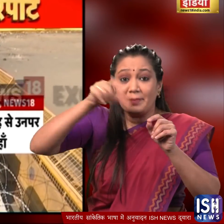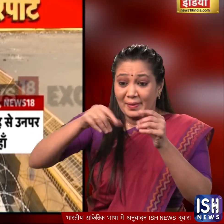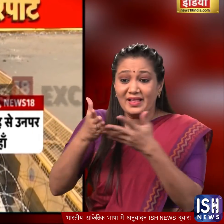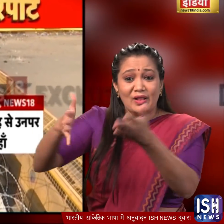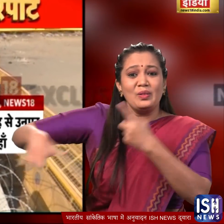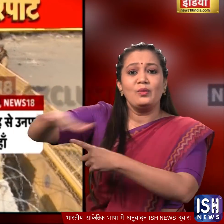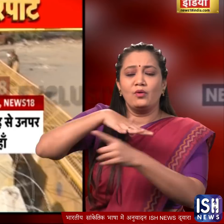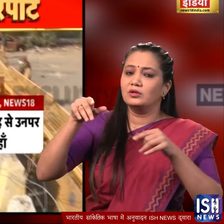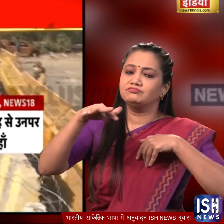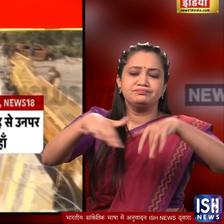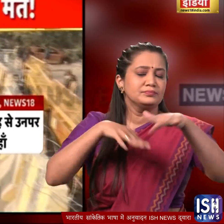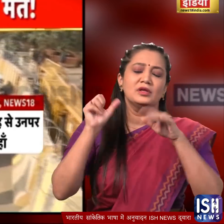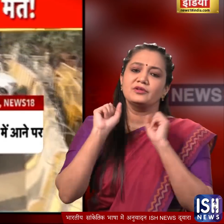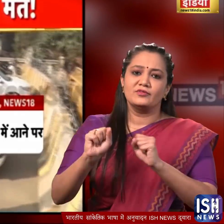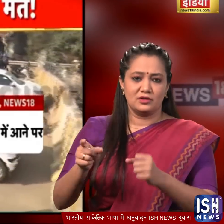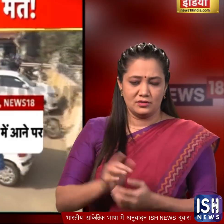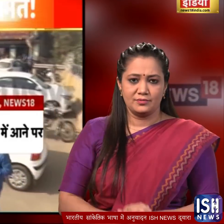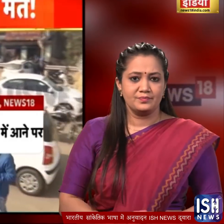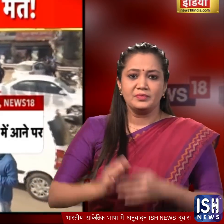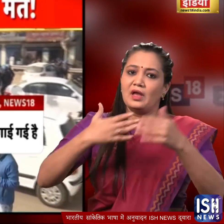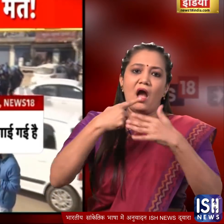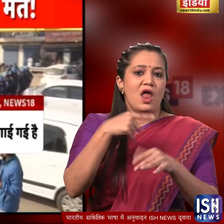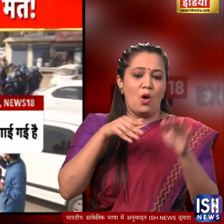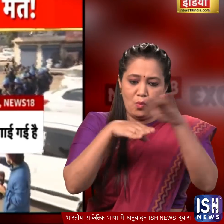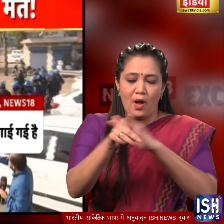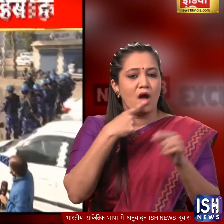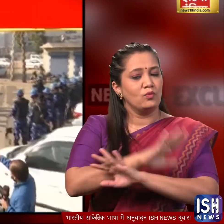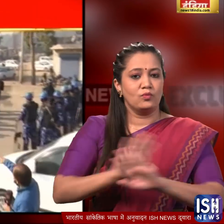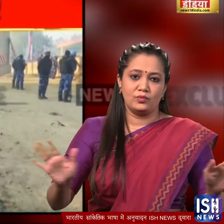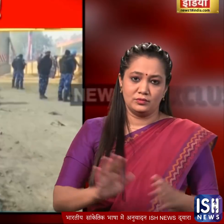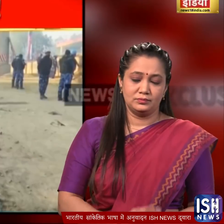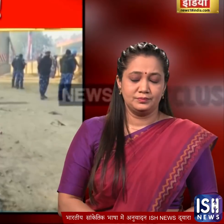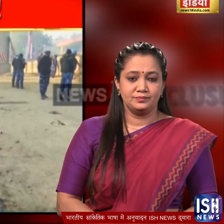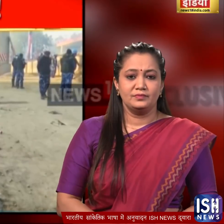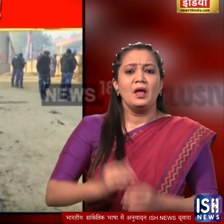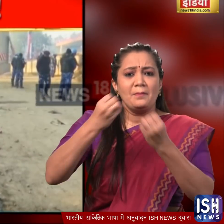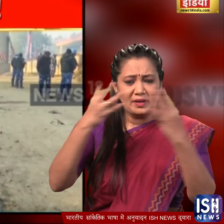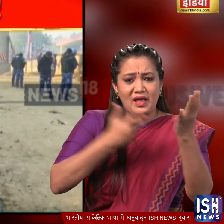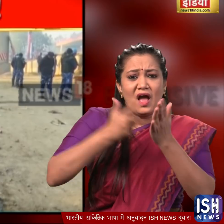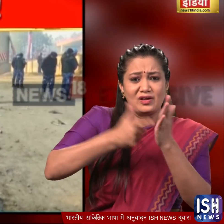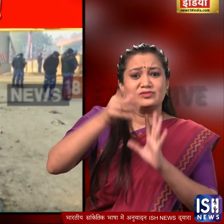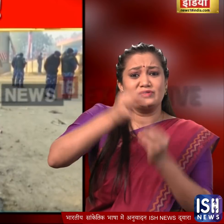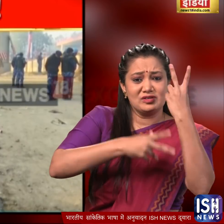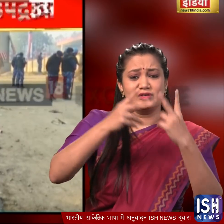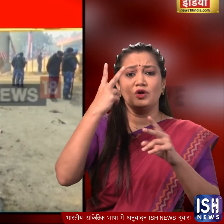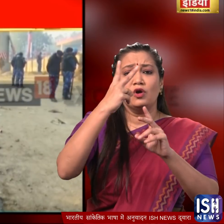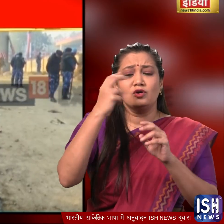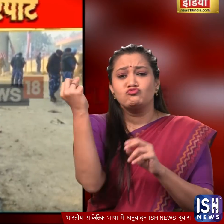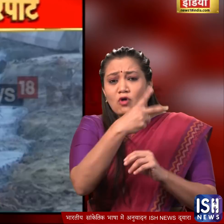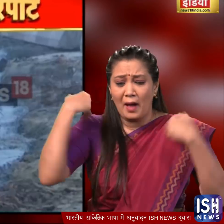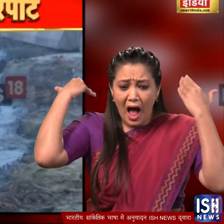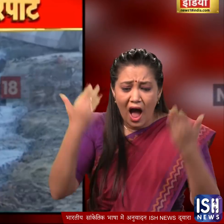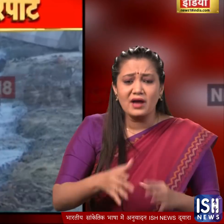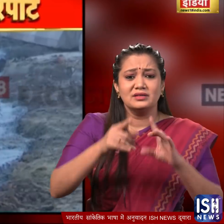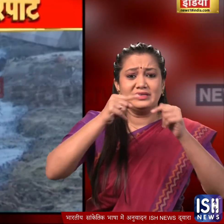सिविलियंस हैं पूरी तरह से उन पर यहाँ इस इलाके में आने पर पाबंदी लगाई गई है। कई किसान संगठन पिछले 2 महीने से टीकरी बॉर्डर पर